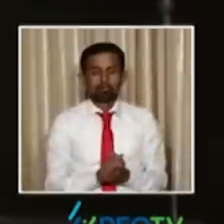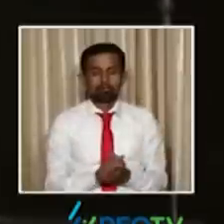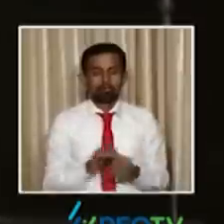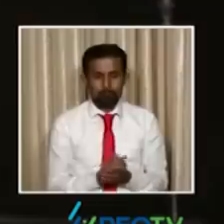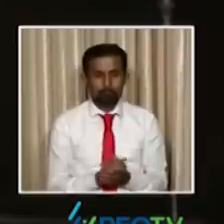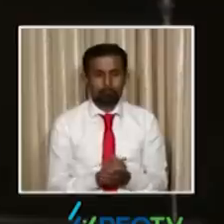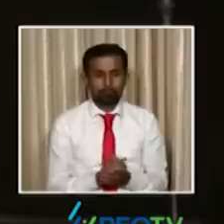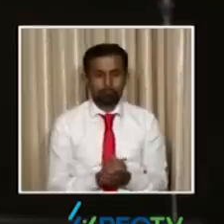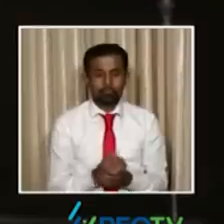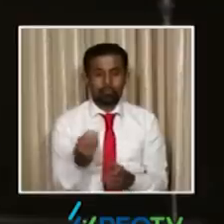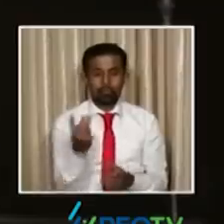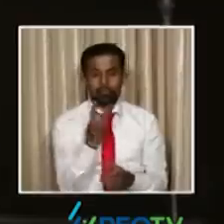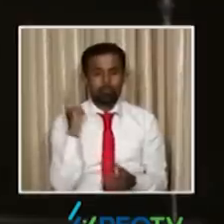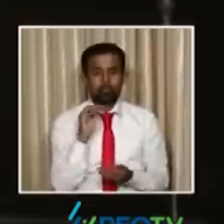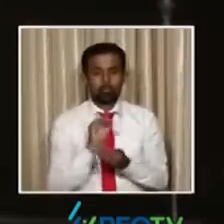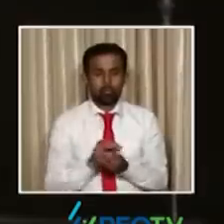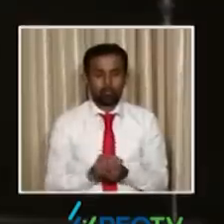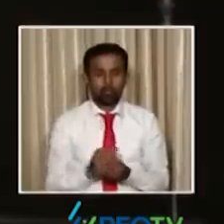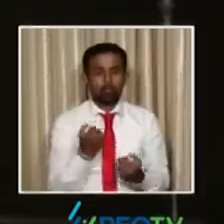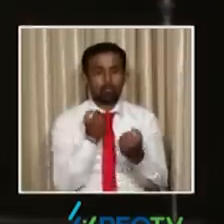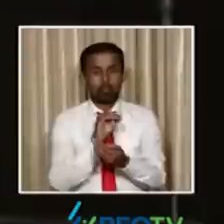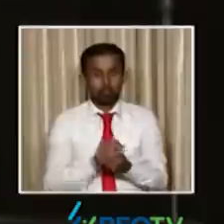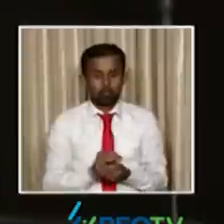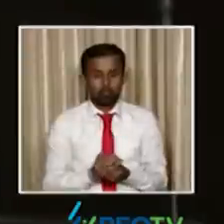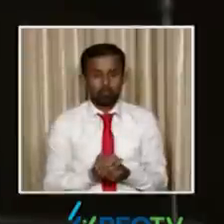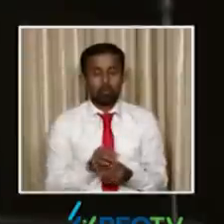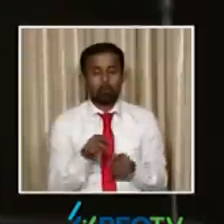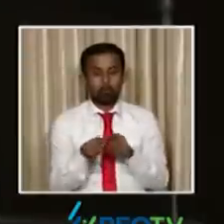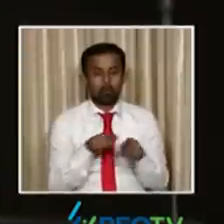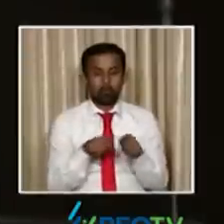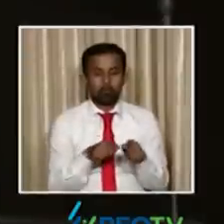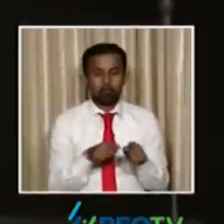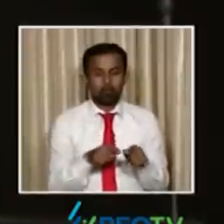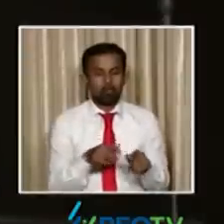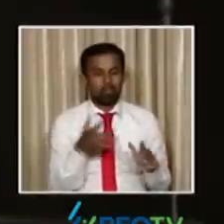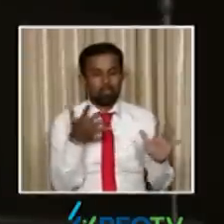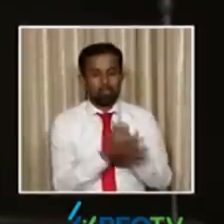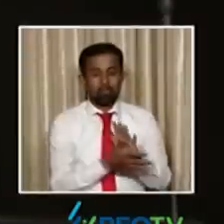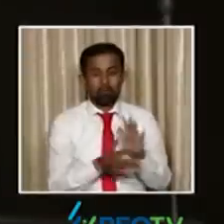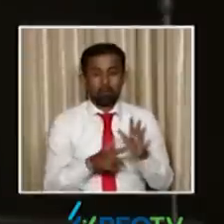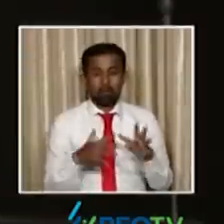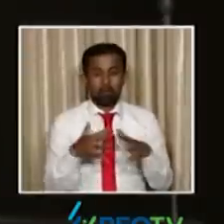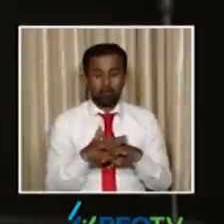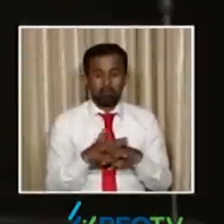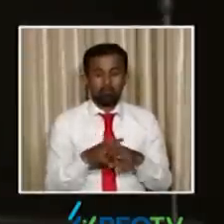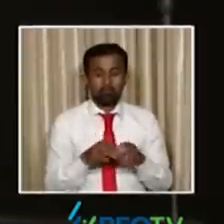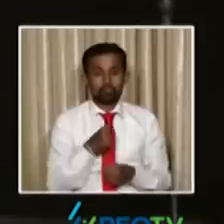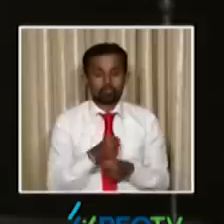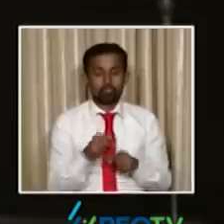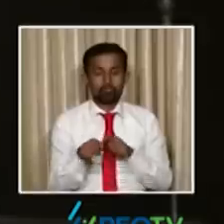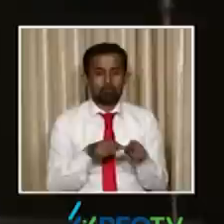අරගලයට වසරයි ත්‍රිවිධ හමුදාවක් තියාගෙන පොලිසියකුත් තියාගෙන මේ වගේ කැලෑ නීතියක් රජ වෙන්න දුන්නේ ගැන අත්ත වශයෙන්ම රජයක්